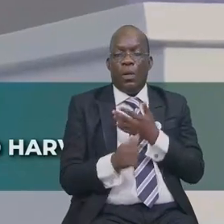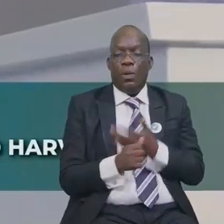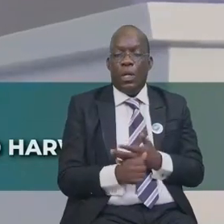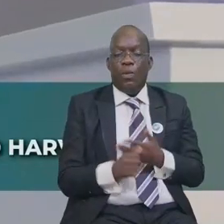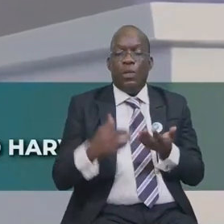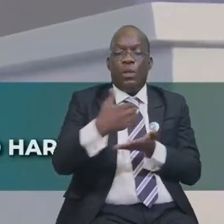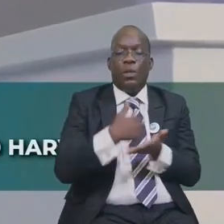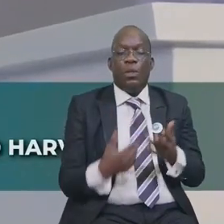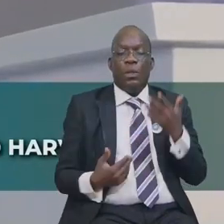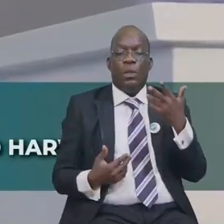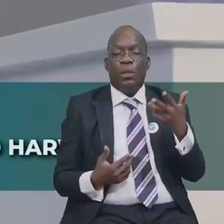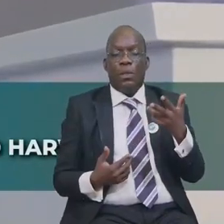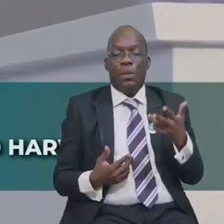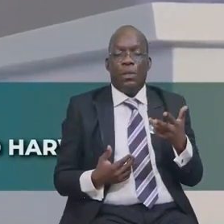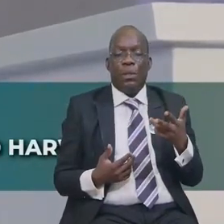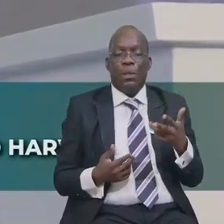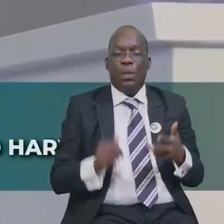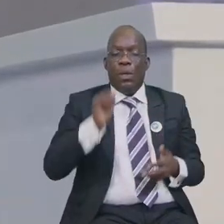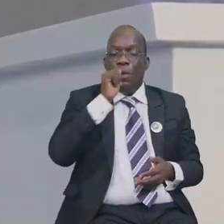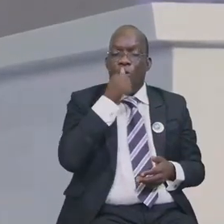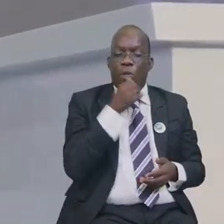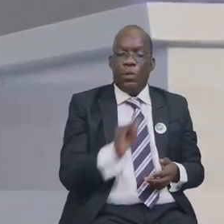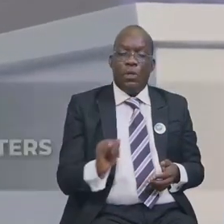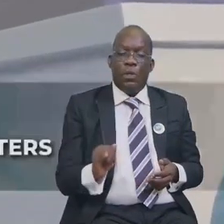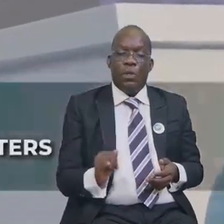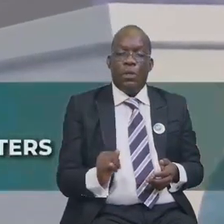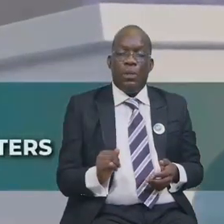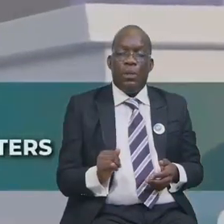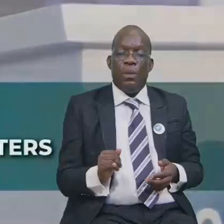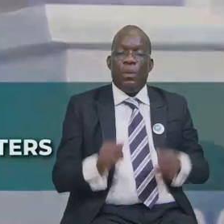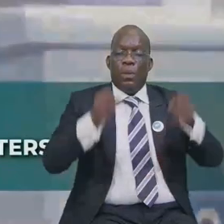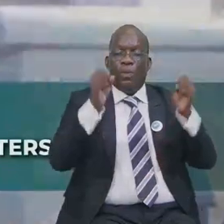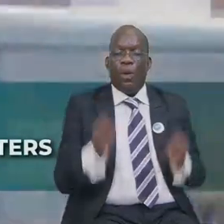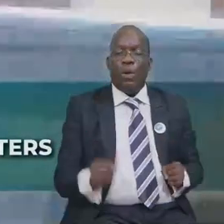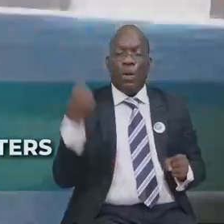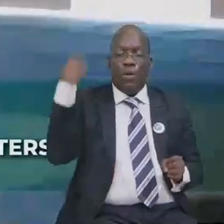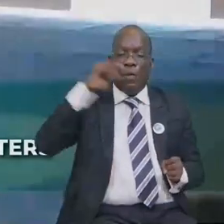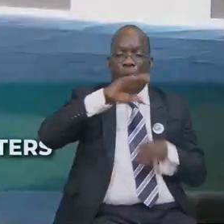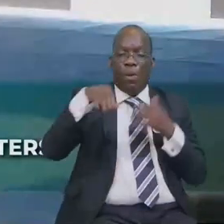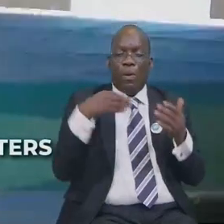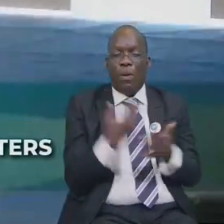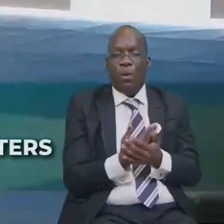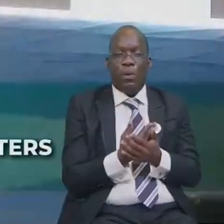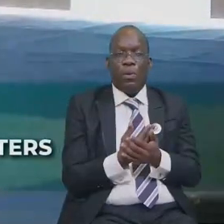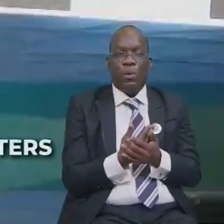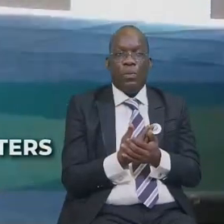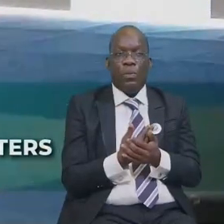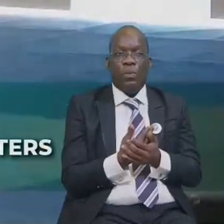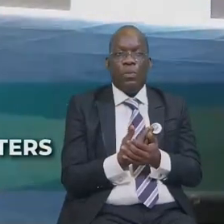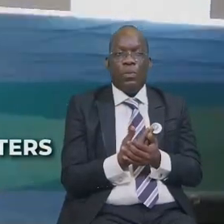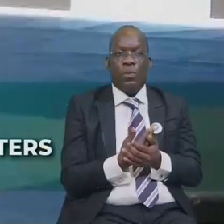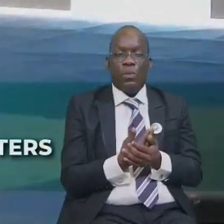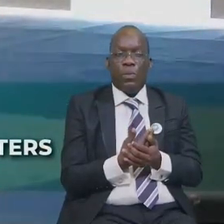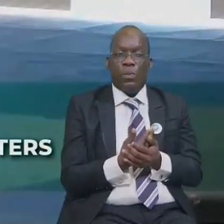Troisième élément, la puissance durable pour tous les moissonneurs approuvés.